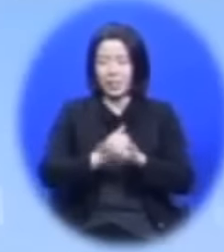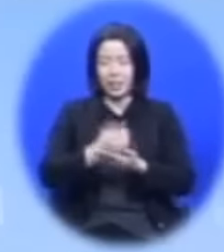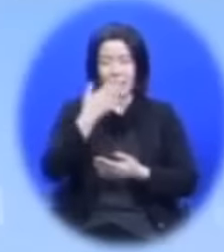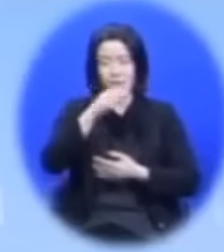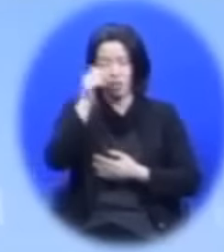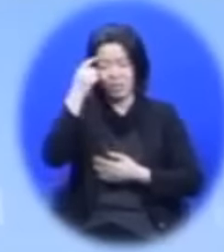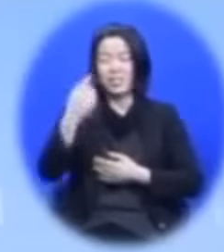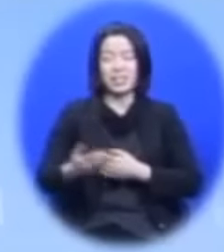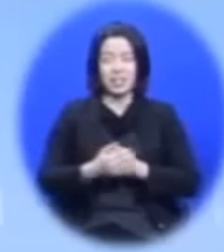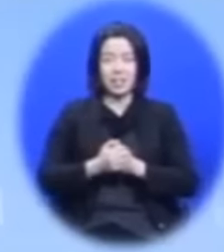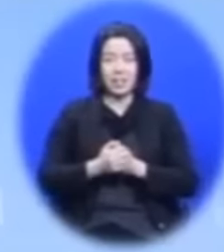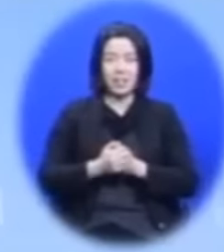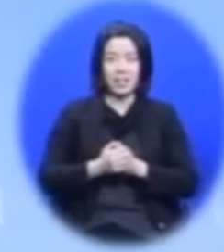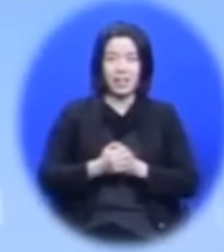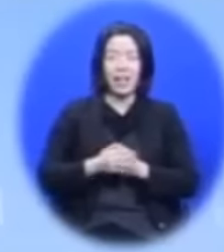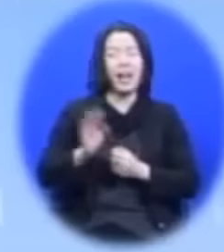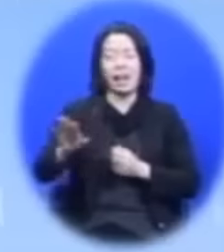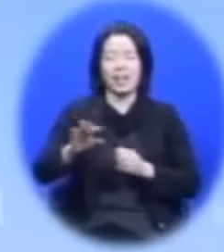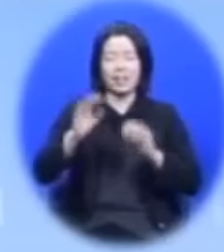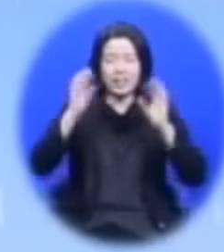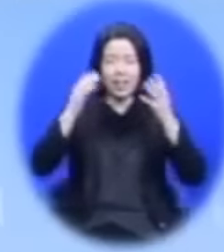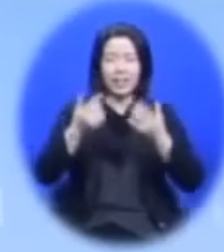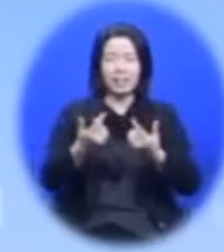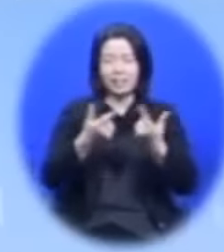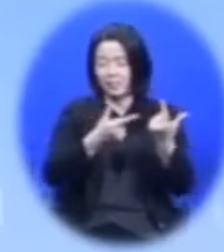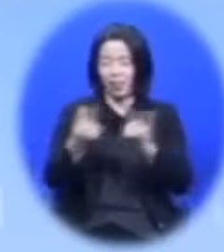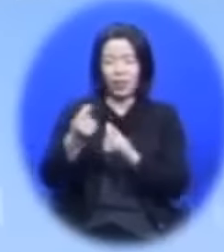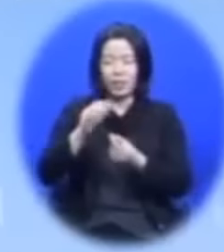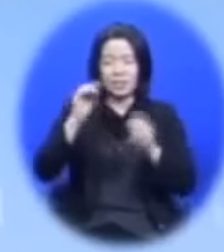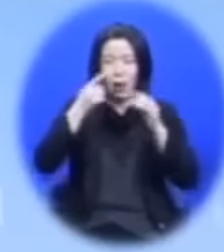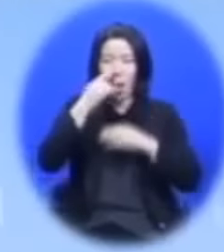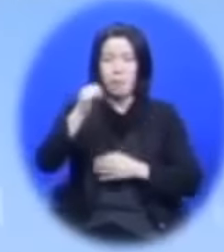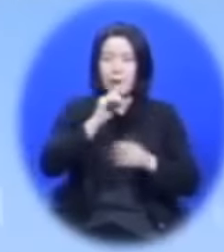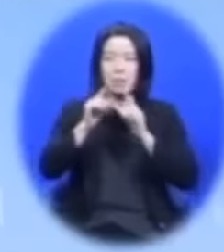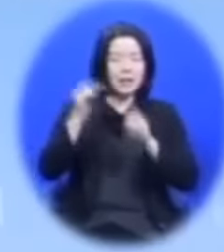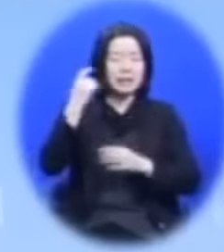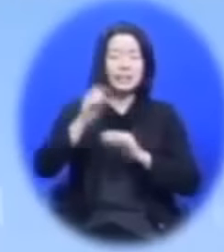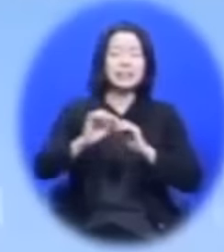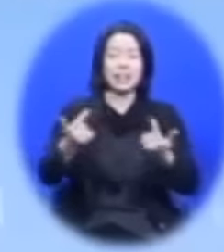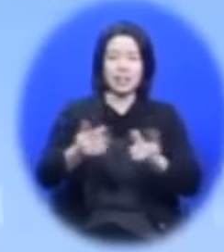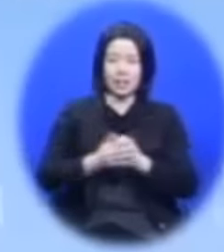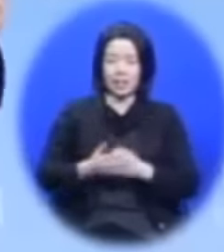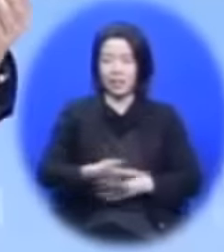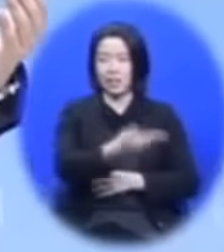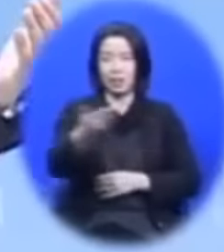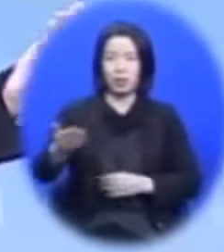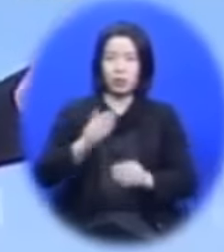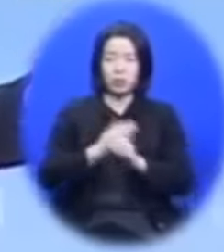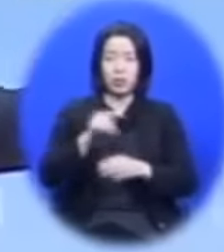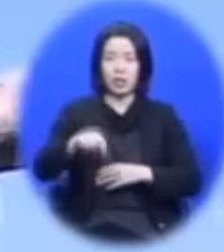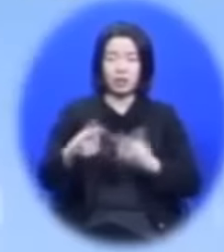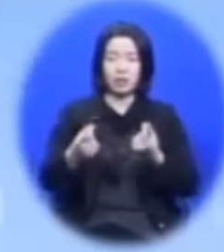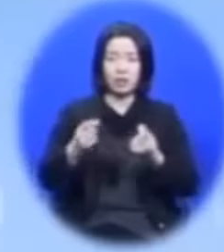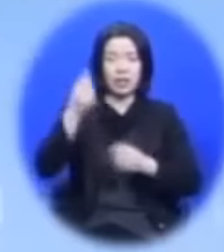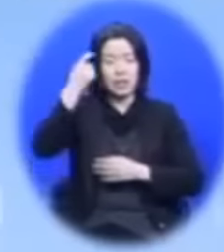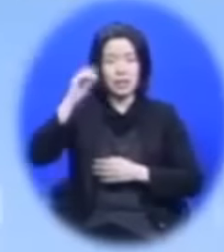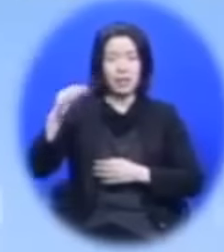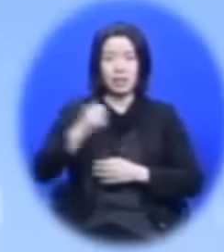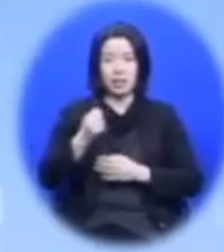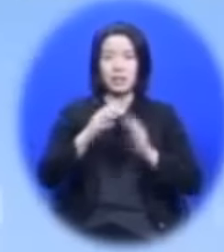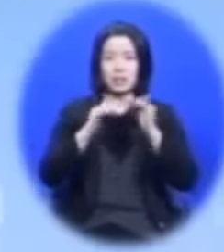있겠어. 애들은 다 엄마 말 안 듣는 거지 뭐. 여러분 중에 그렇게 생각하실 분들이 많으실